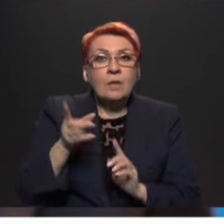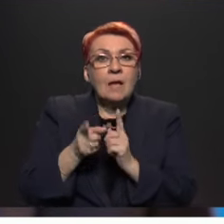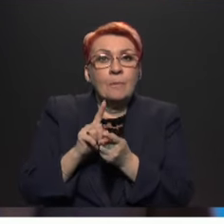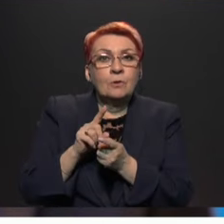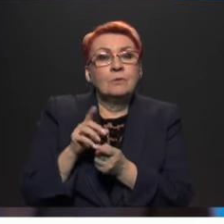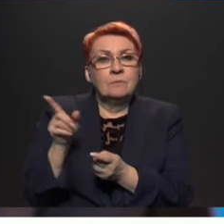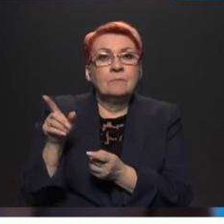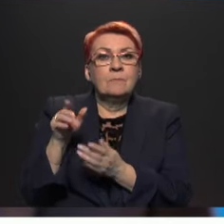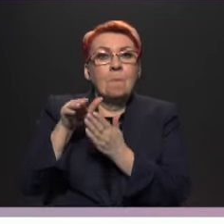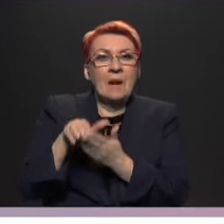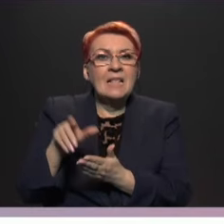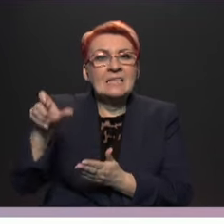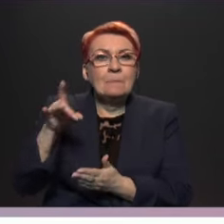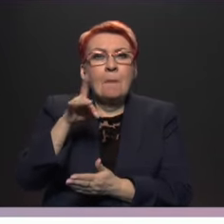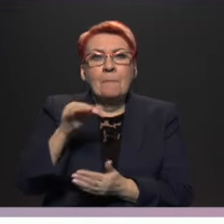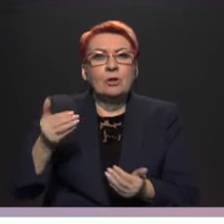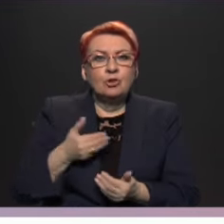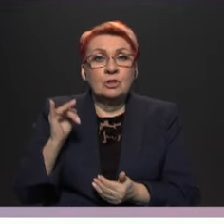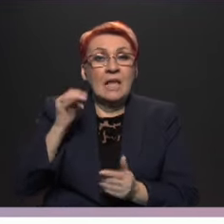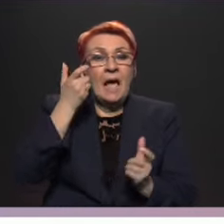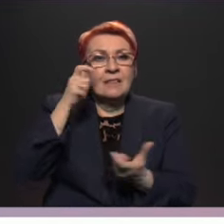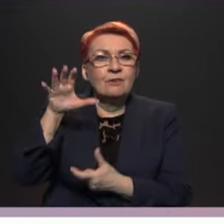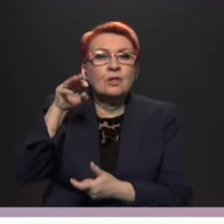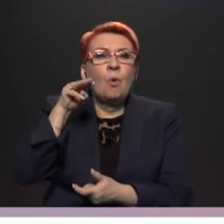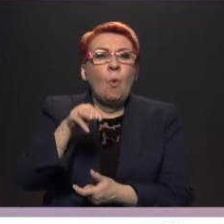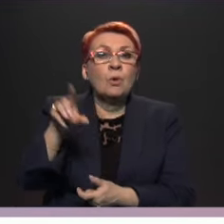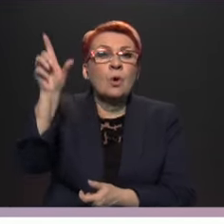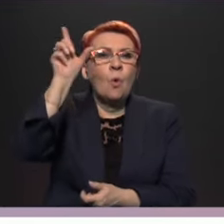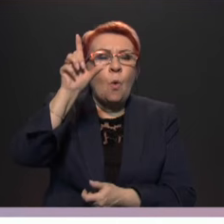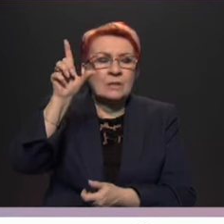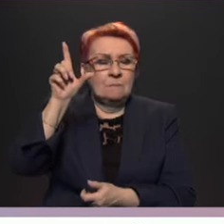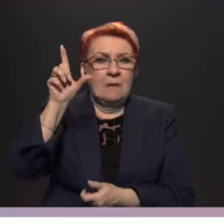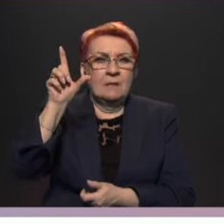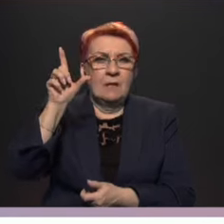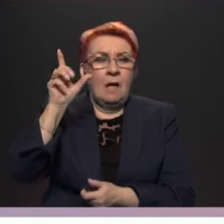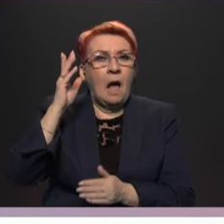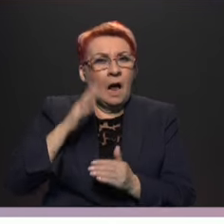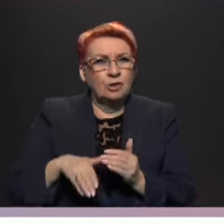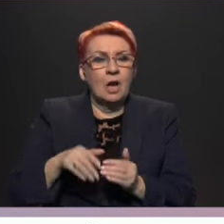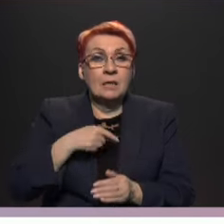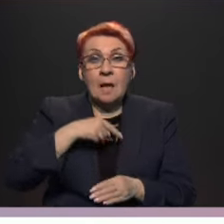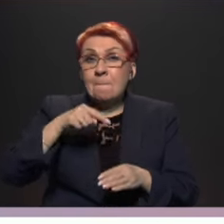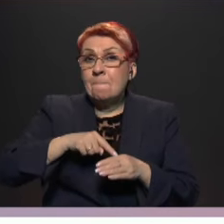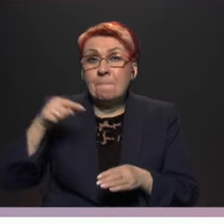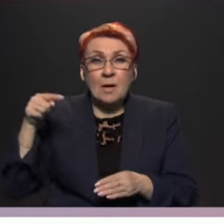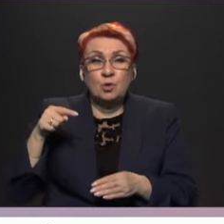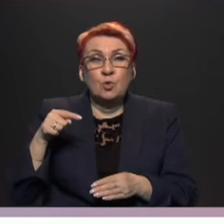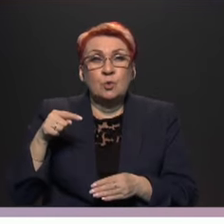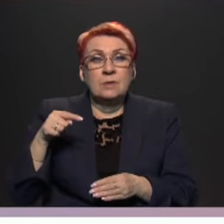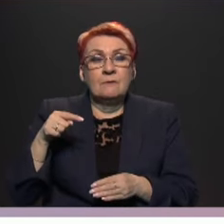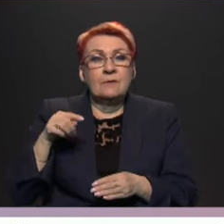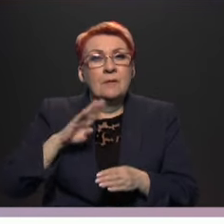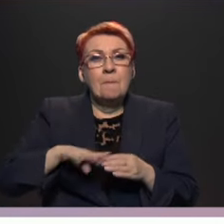похоронил себя еще при жизни и отвернулся от Господа окончательно, почувствовав и